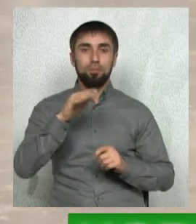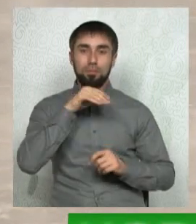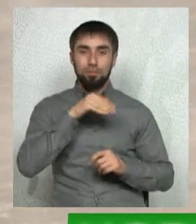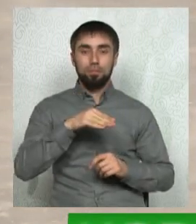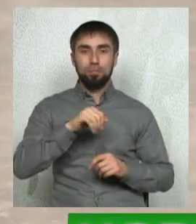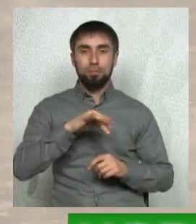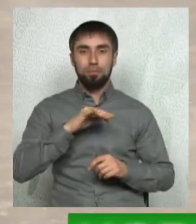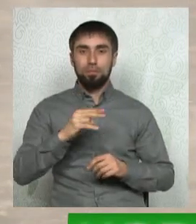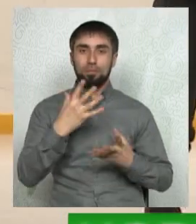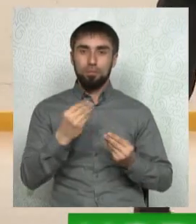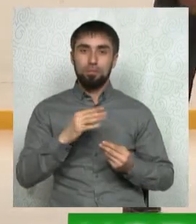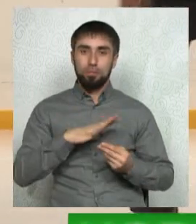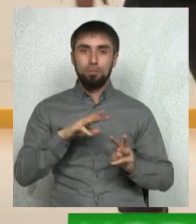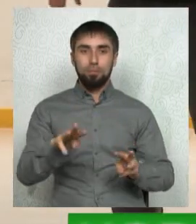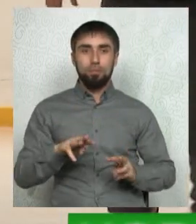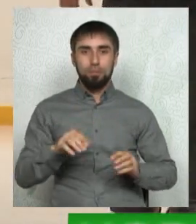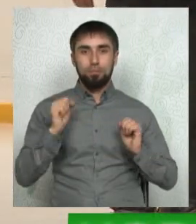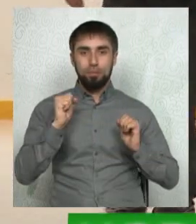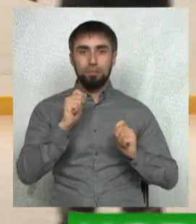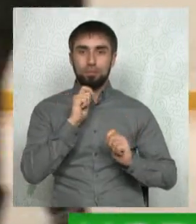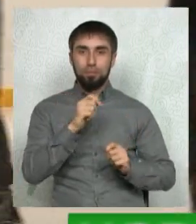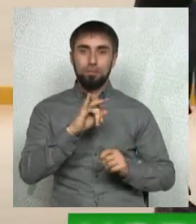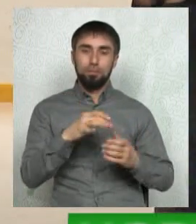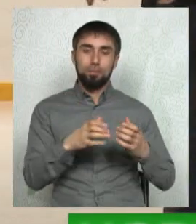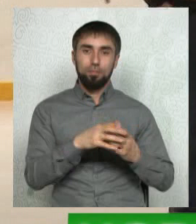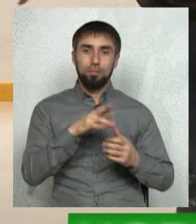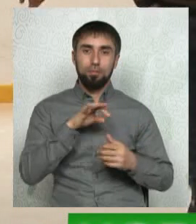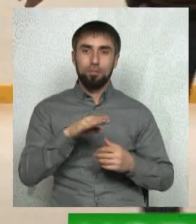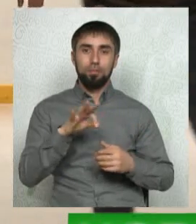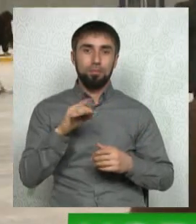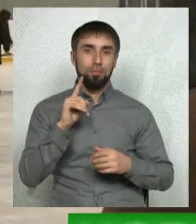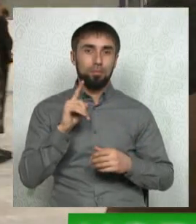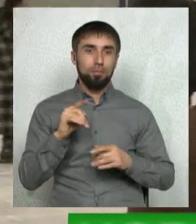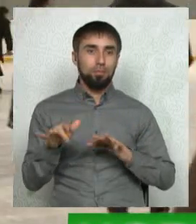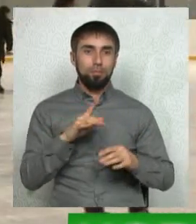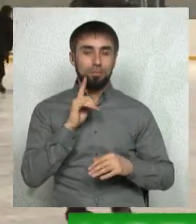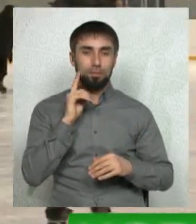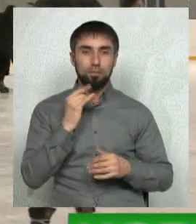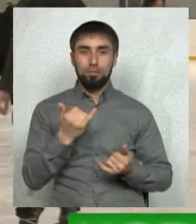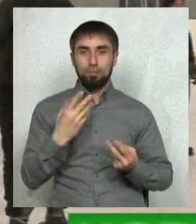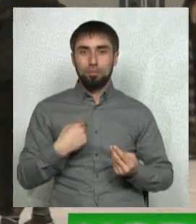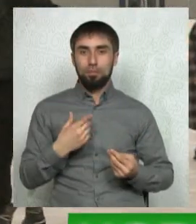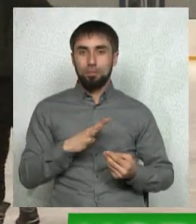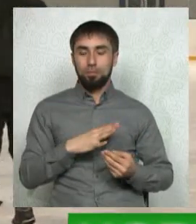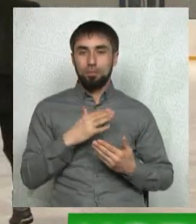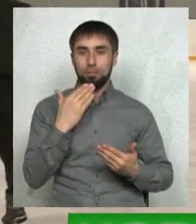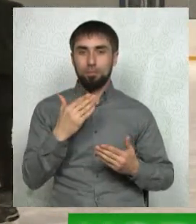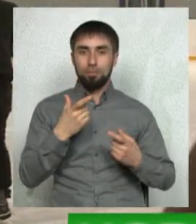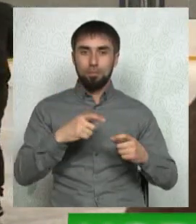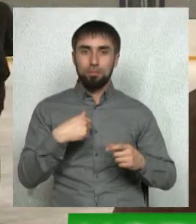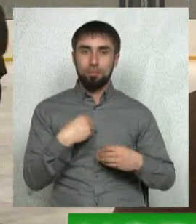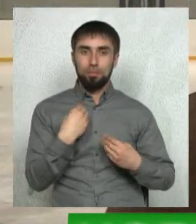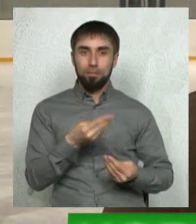Татьянин день решил вручить Минспорт Республики совместно с Комитетом по делам молодежи. У меня сегодня был последний экзамен. Я сдал этот